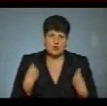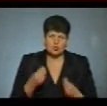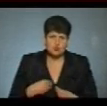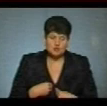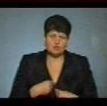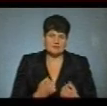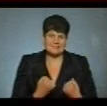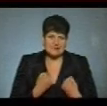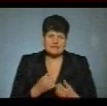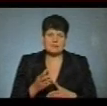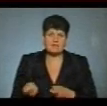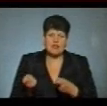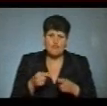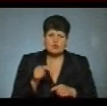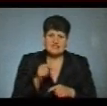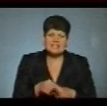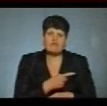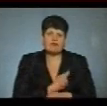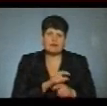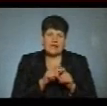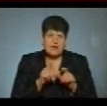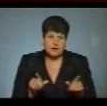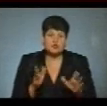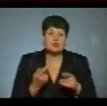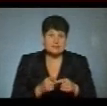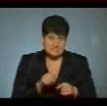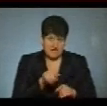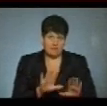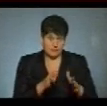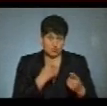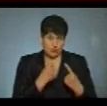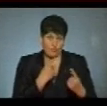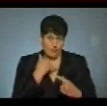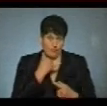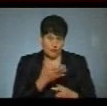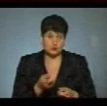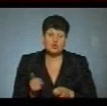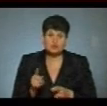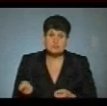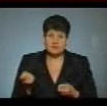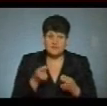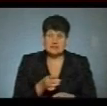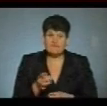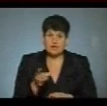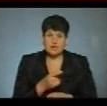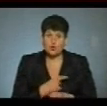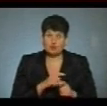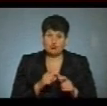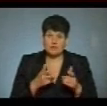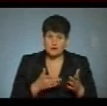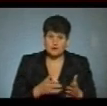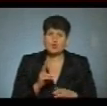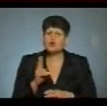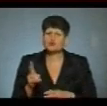захисні і привозять їх так в лікарні. Навіть якщо цей випадок, про який говорить додзвонювач, щось привезли в районну лікарню. Чи